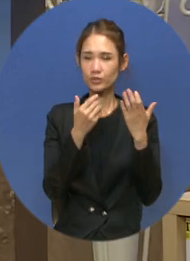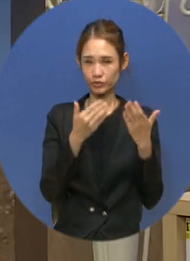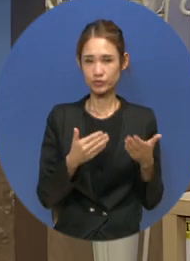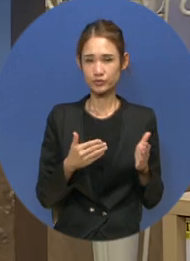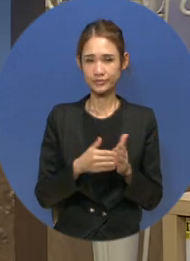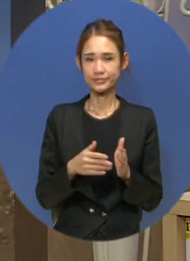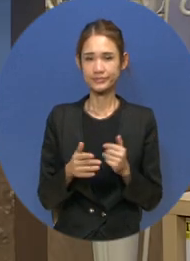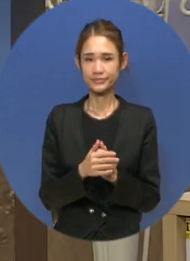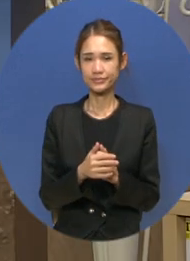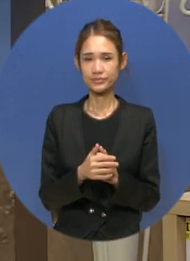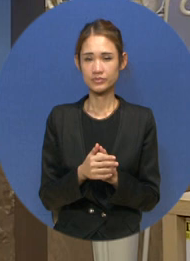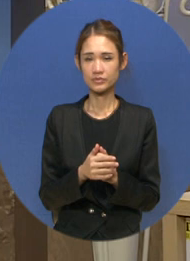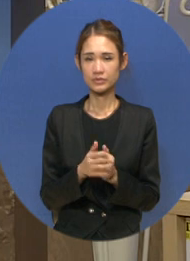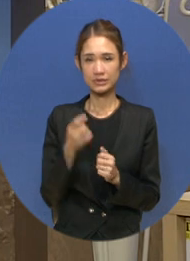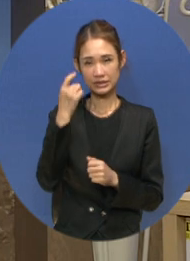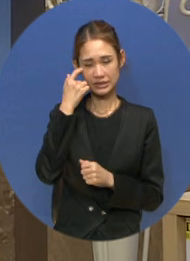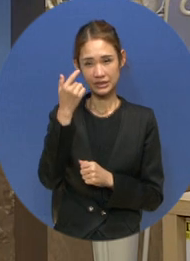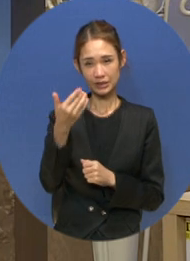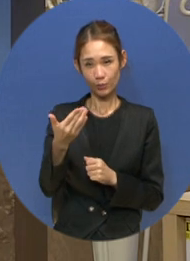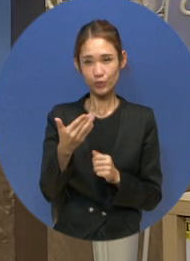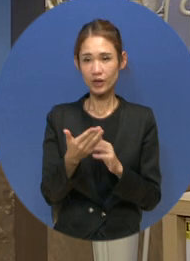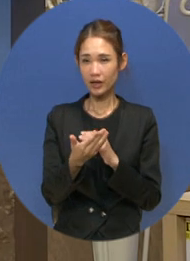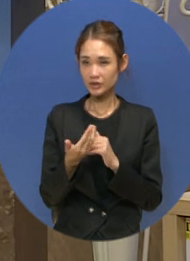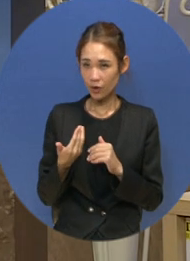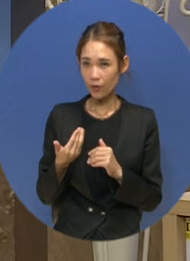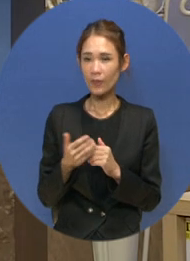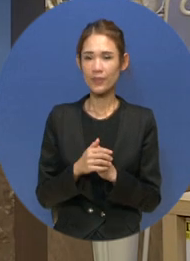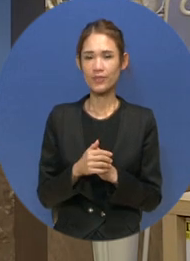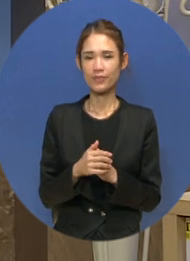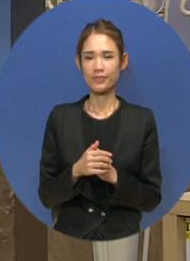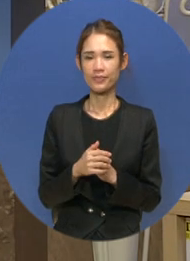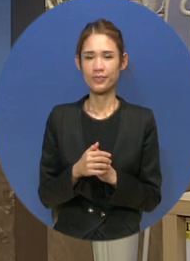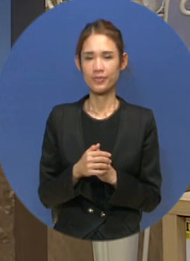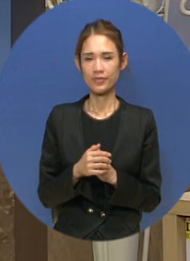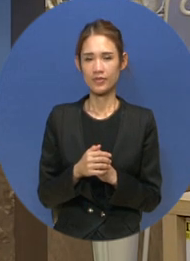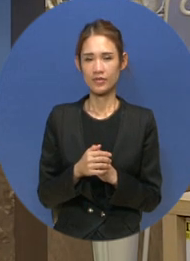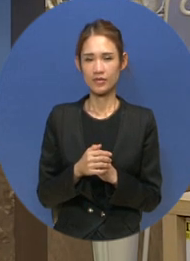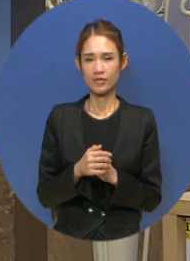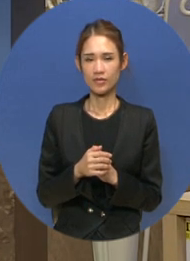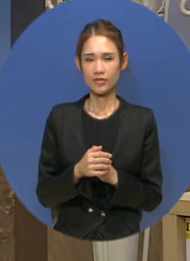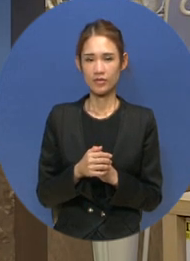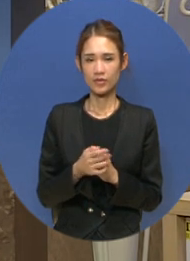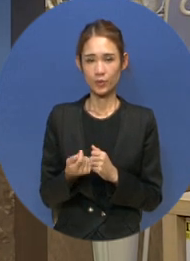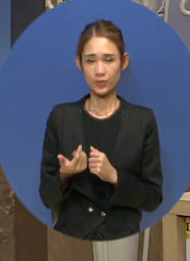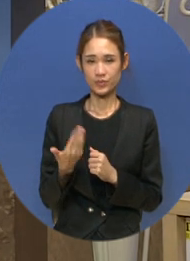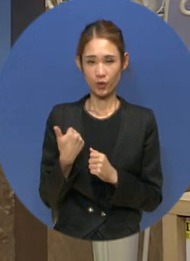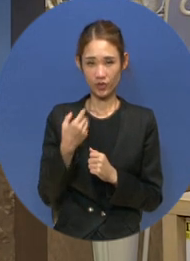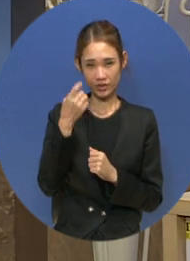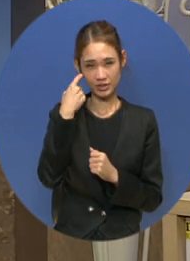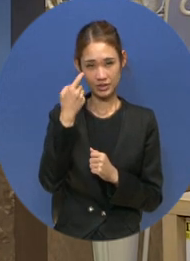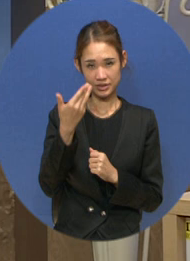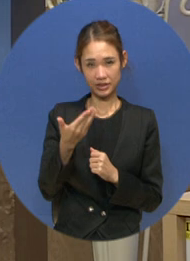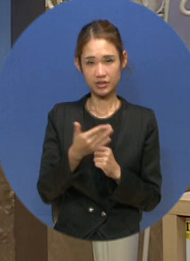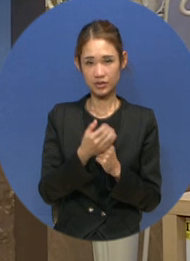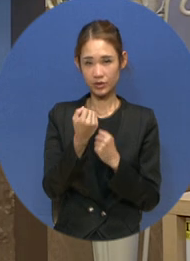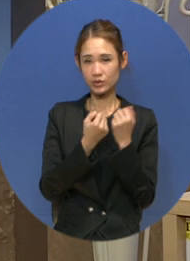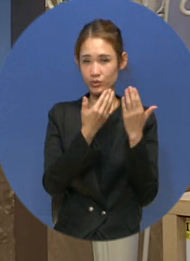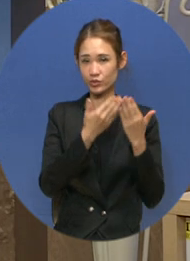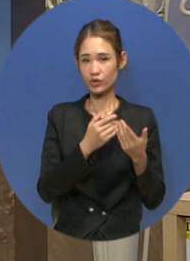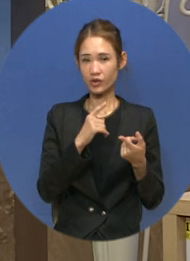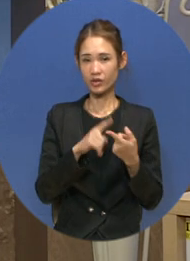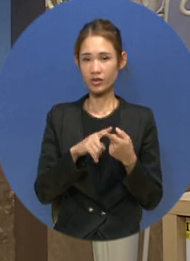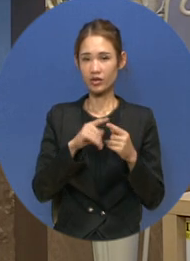해주셨는데요. 네. 이제 본격적인 질문에 들어가기 앞서서 네. 또 이 앞서서 이 시청자분들께 말씀하실 네. 때